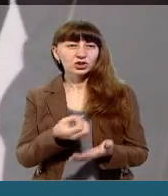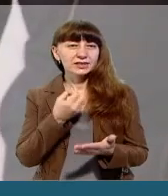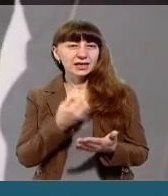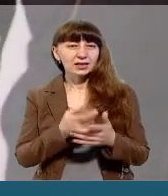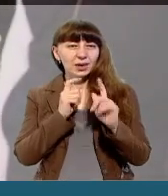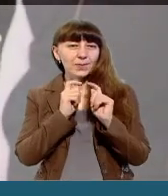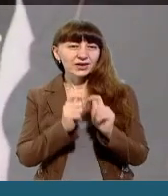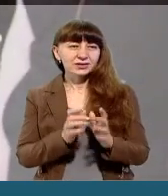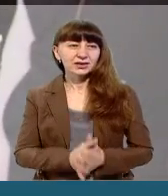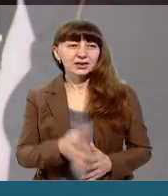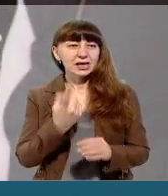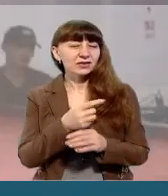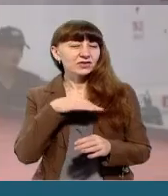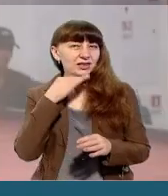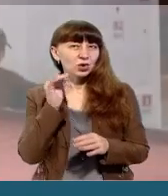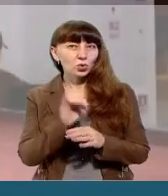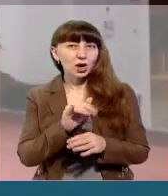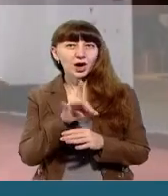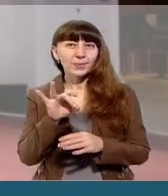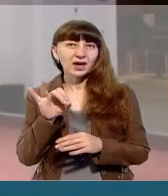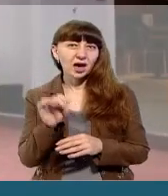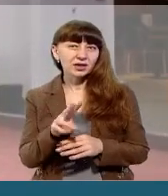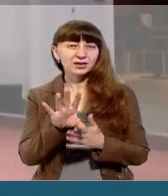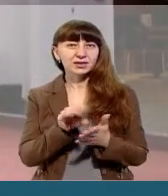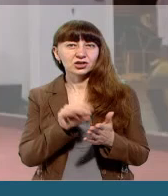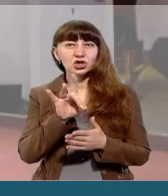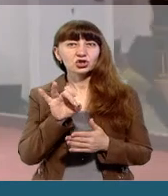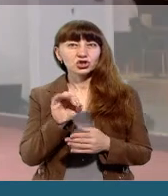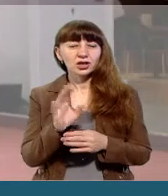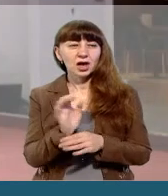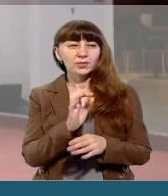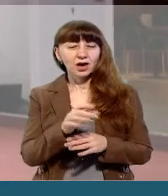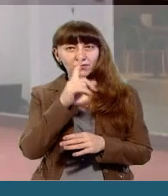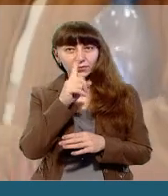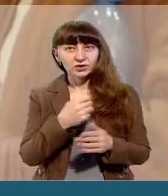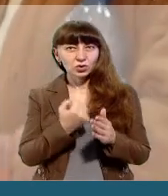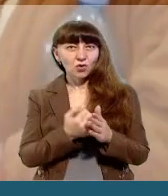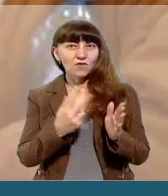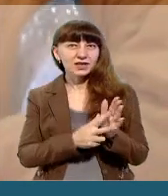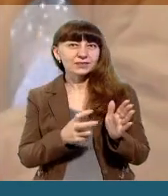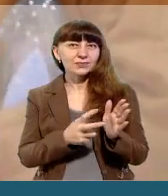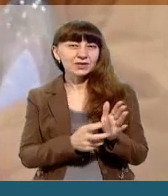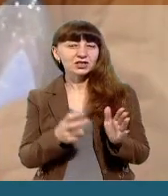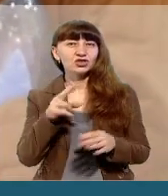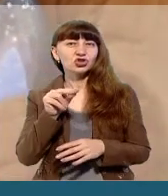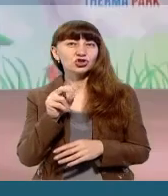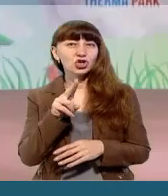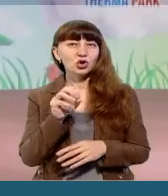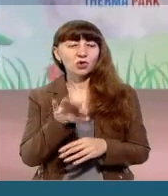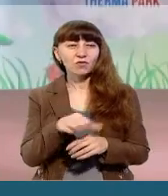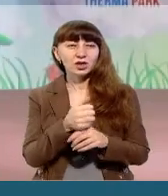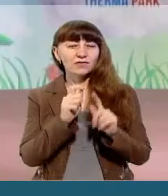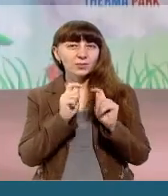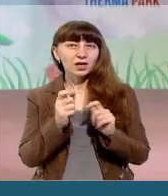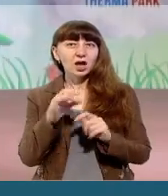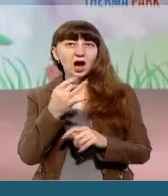организаторы для этого достаточно скачать приложение aman и отсканировать чеки в месяц принимается до 80 фискальных чеков главный приз